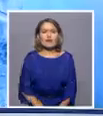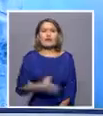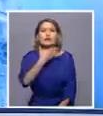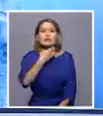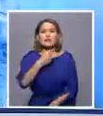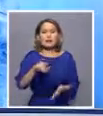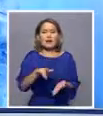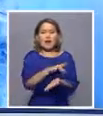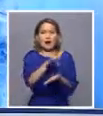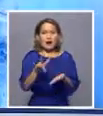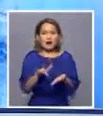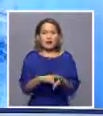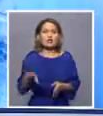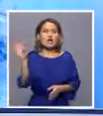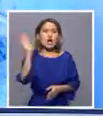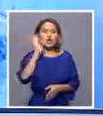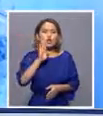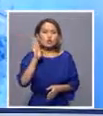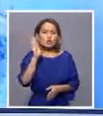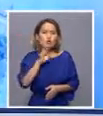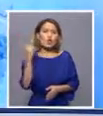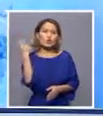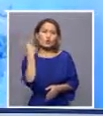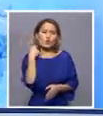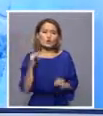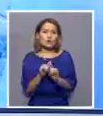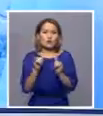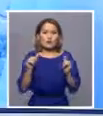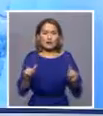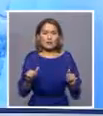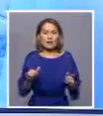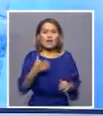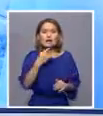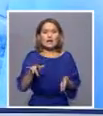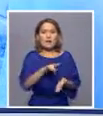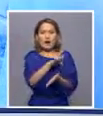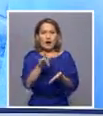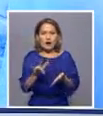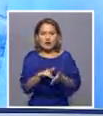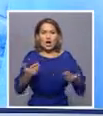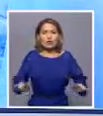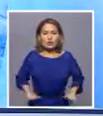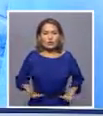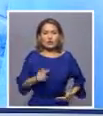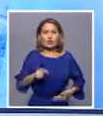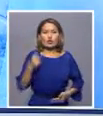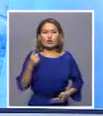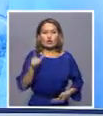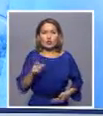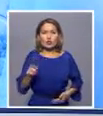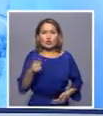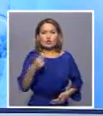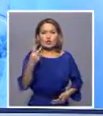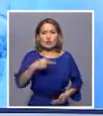Семейде су үшін жылдап ақы төлемейтіндер көбейіп кетті. Салдарынан қала бойынша тұрғындардың қарызы 122 миллион теңгеге жеткен.